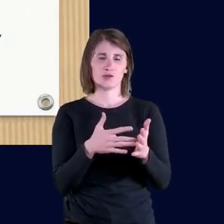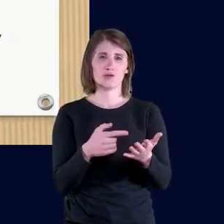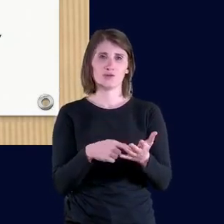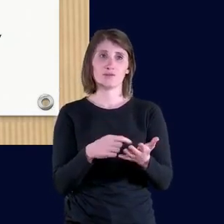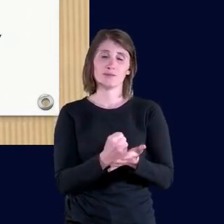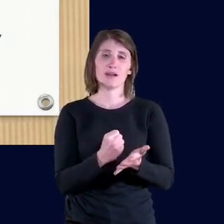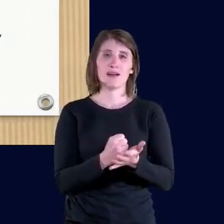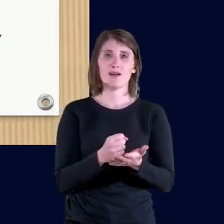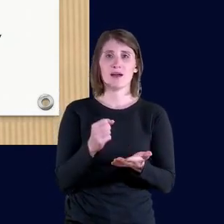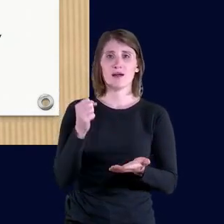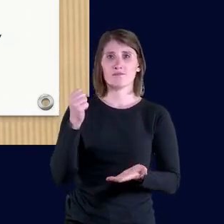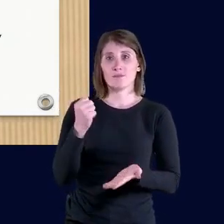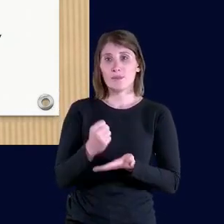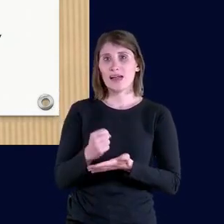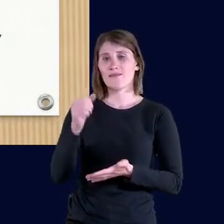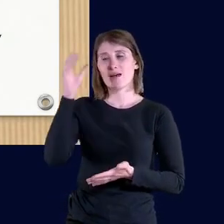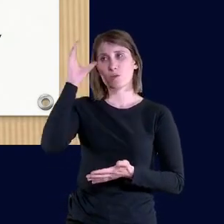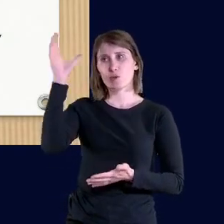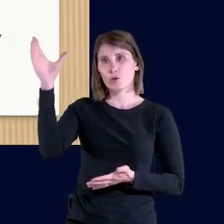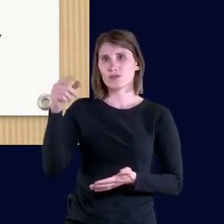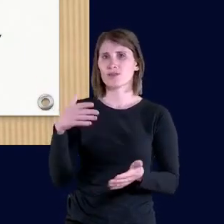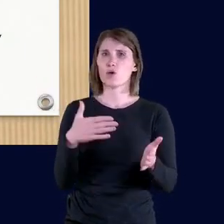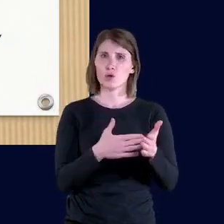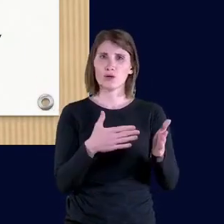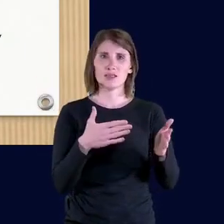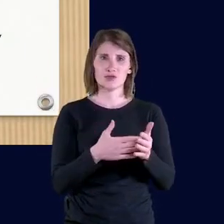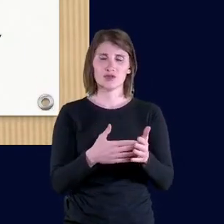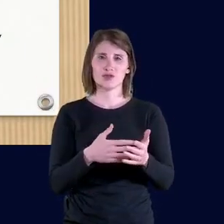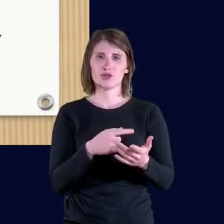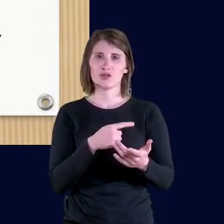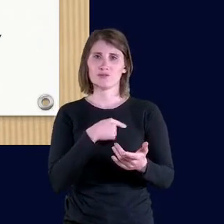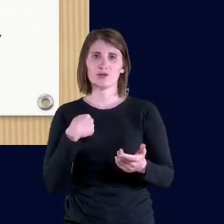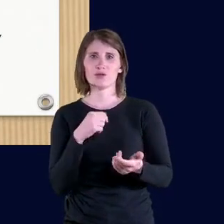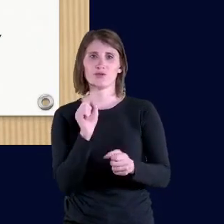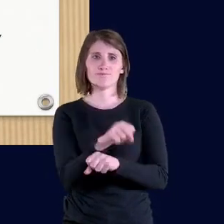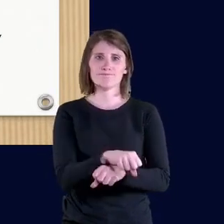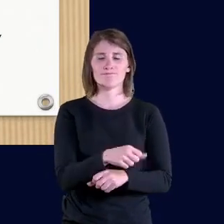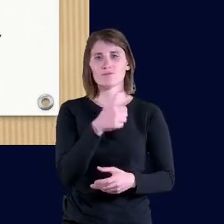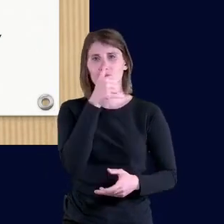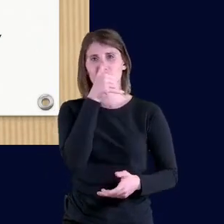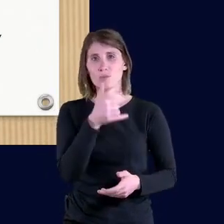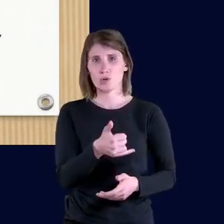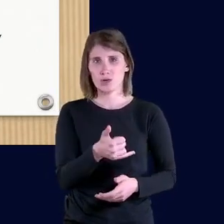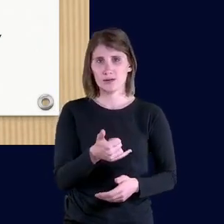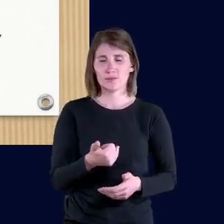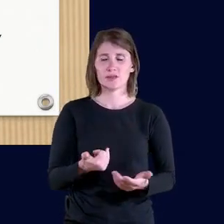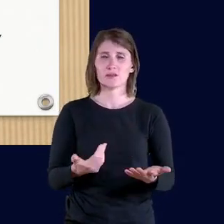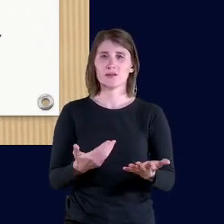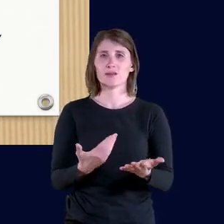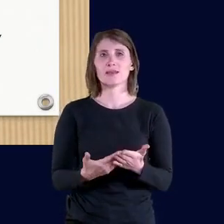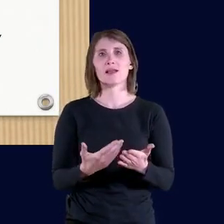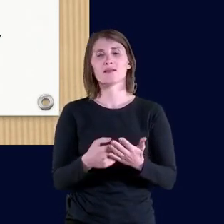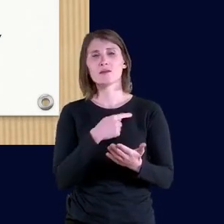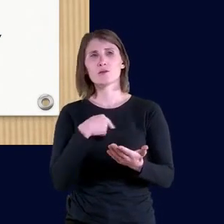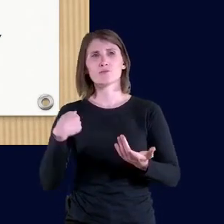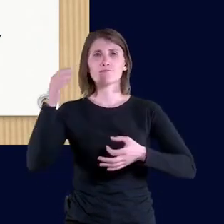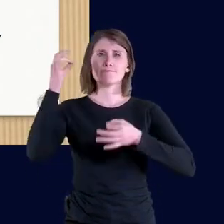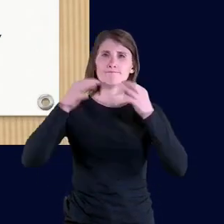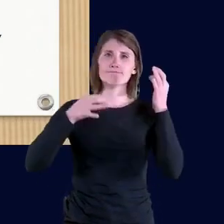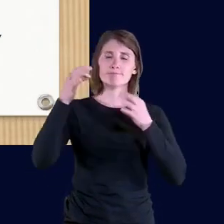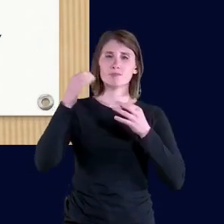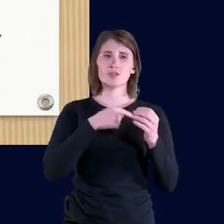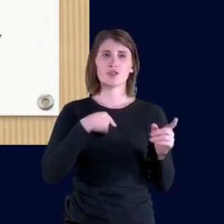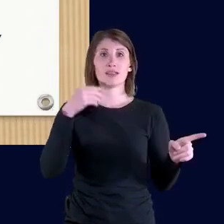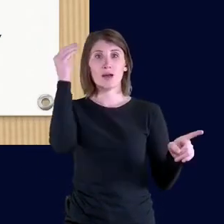autorskie tutaj niestety nie możemy tego przeskoczyć i braliśmy pod uwagę co my możemy zrobić